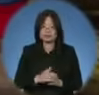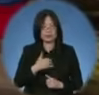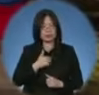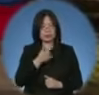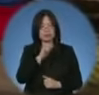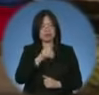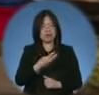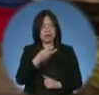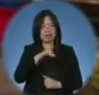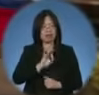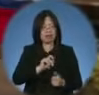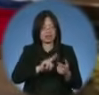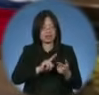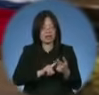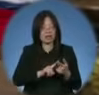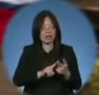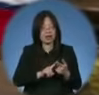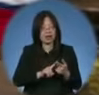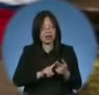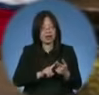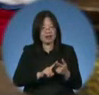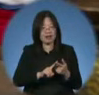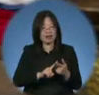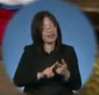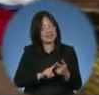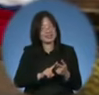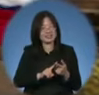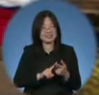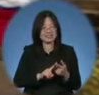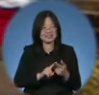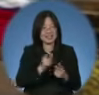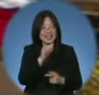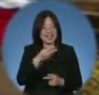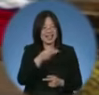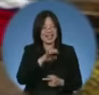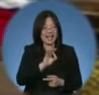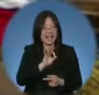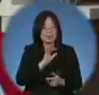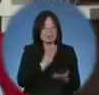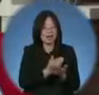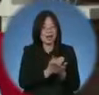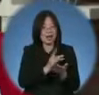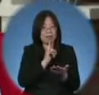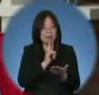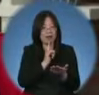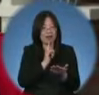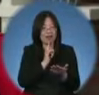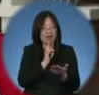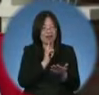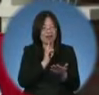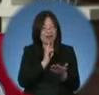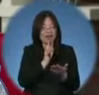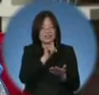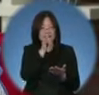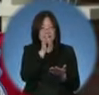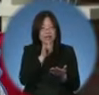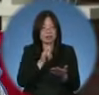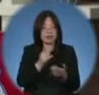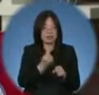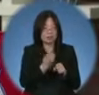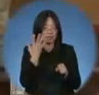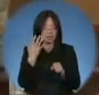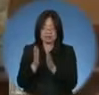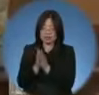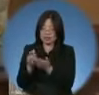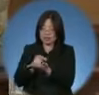저는 힐링에 대해서 제발 좀 반대, 힐링 하지 마라 이런 얘기들을 많이 하는데. 그런데 이 선생님 쓰신 몇 년 전에